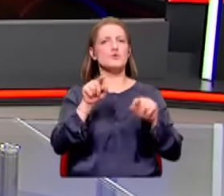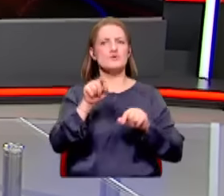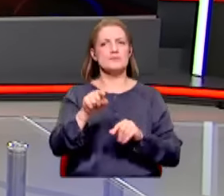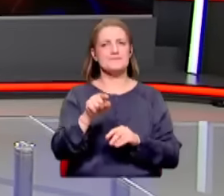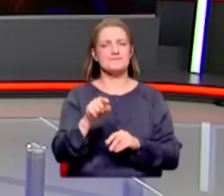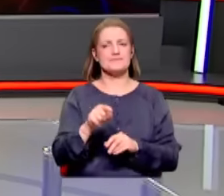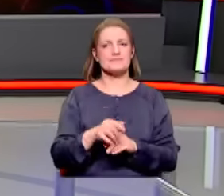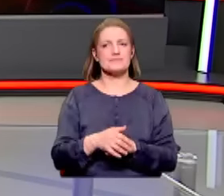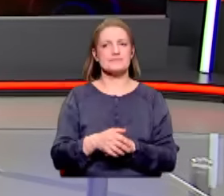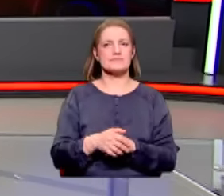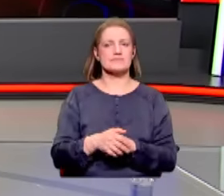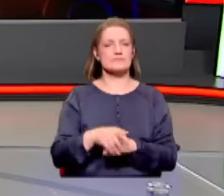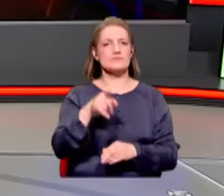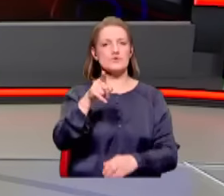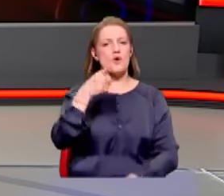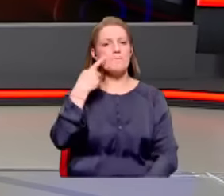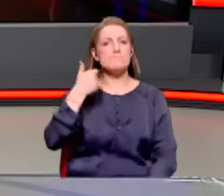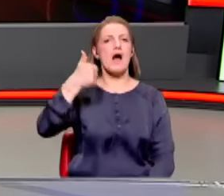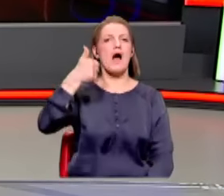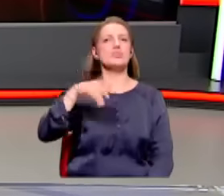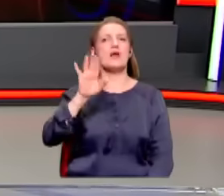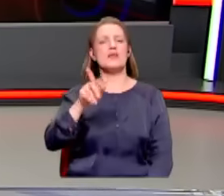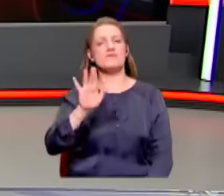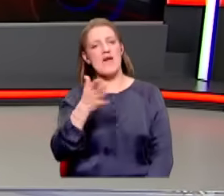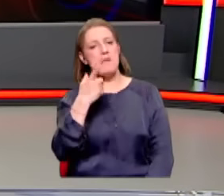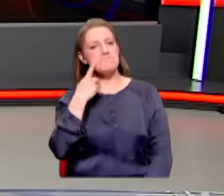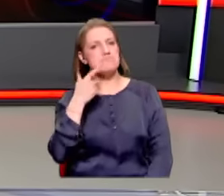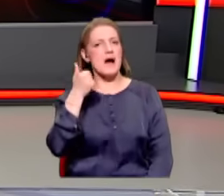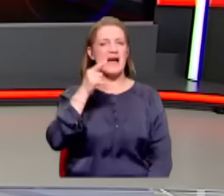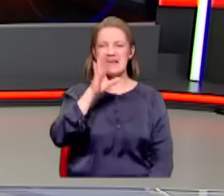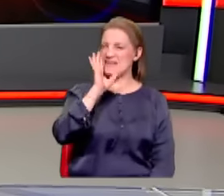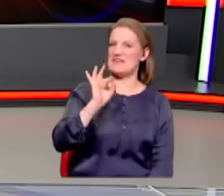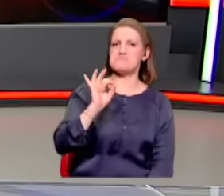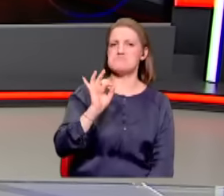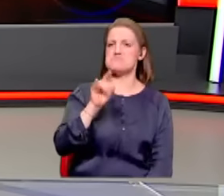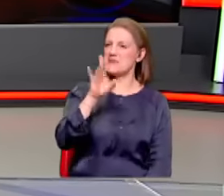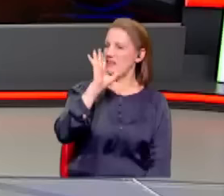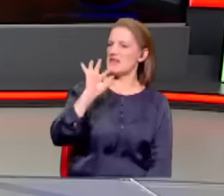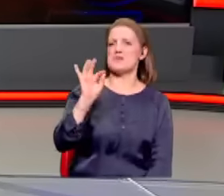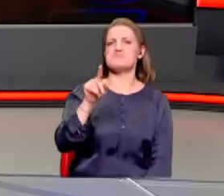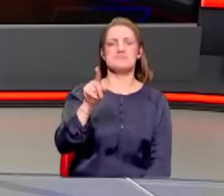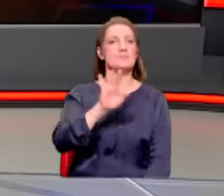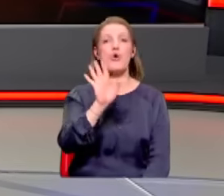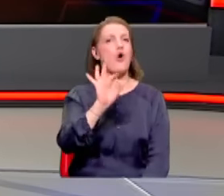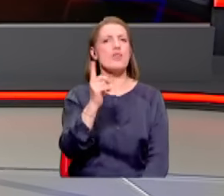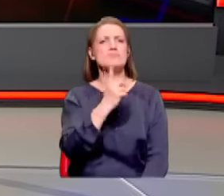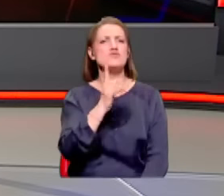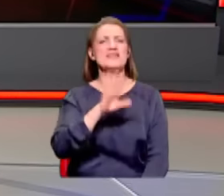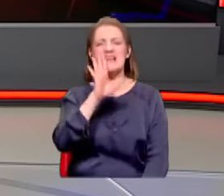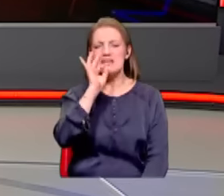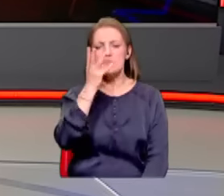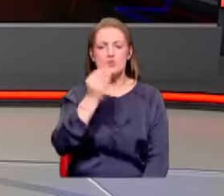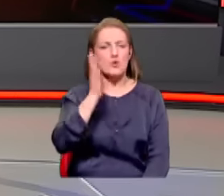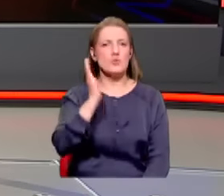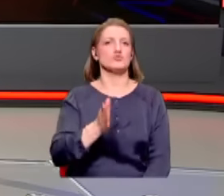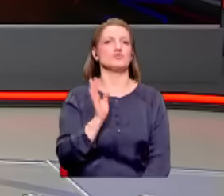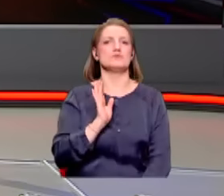Efendim şimdi o bakan değil ya da bakan ya da kim o kim ki filan öyle bir şey de değil. Kim olursa